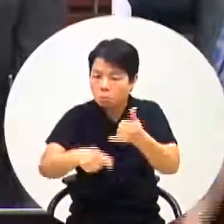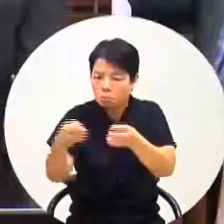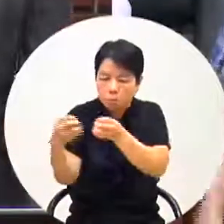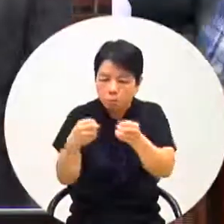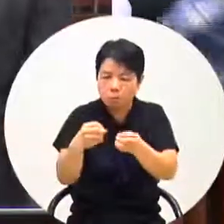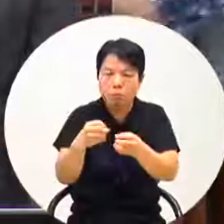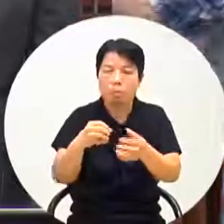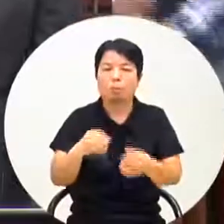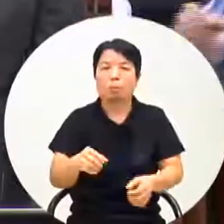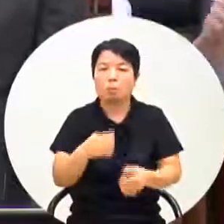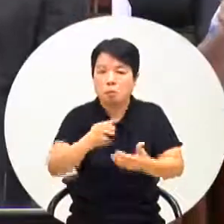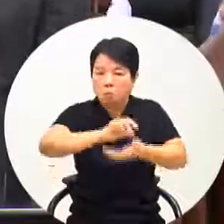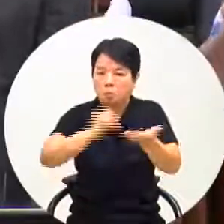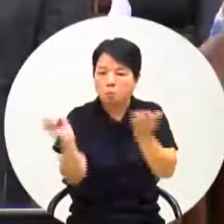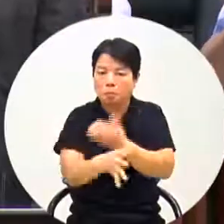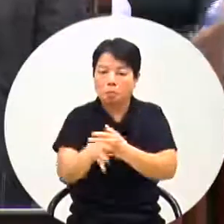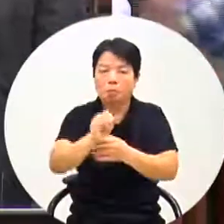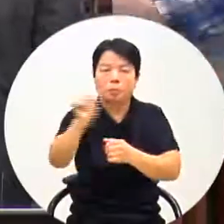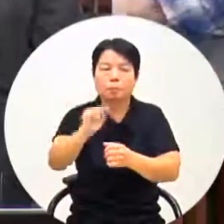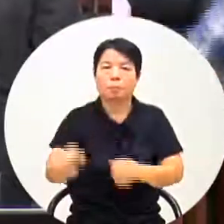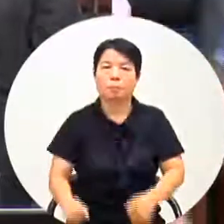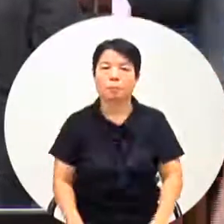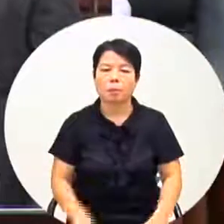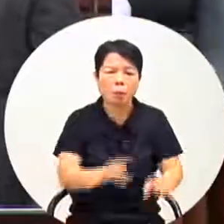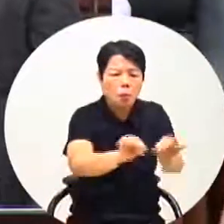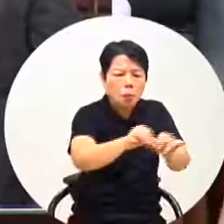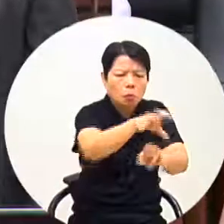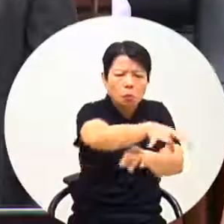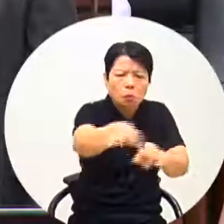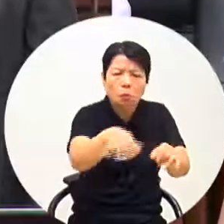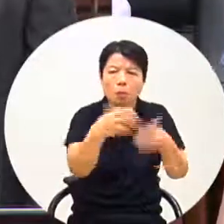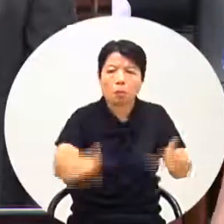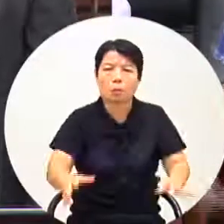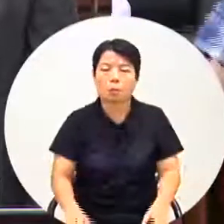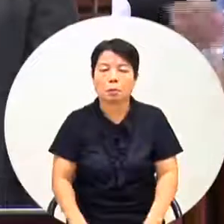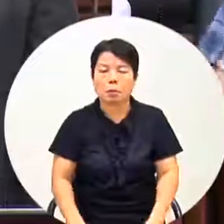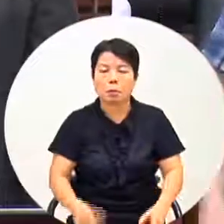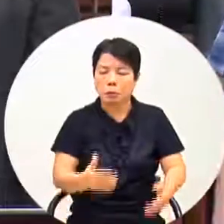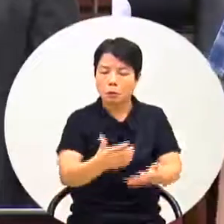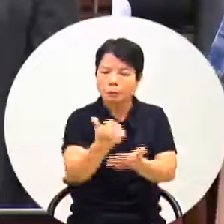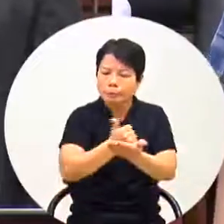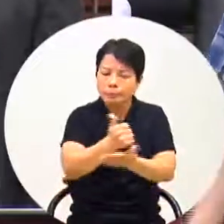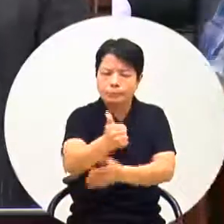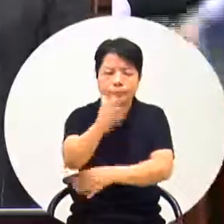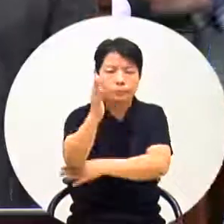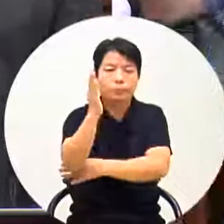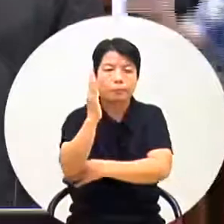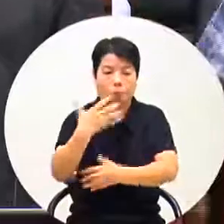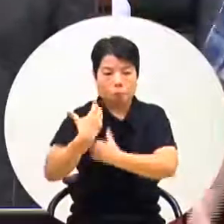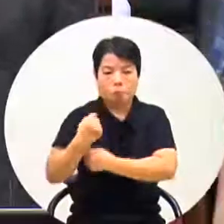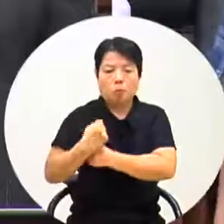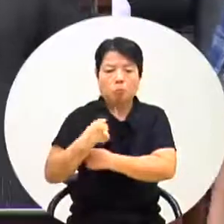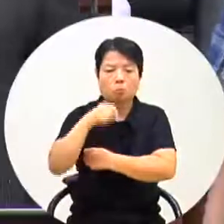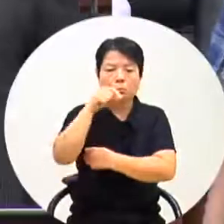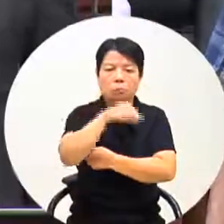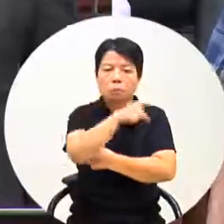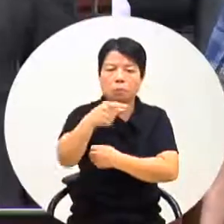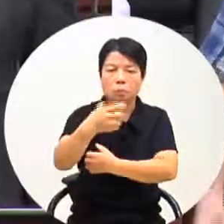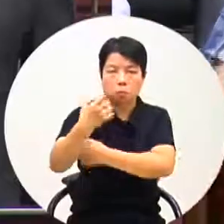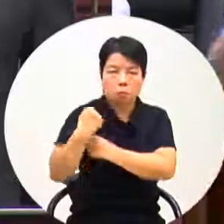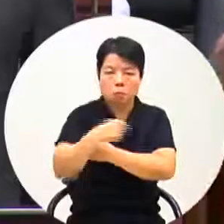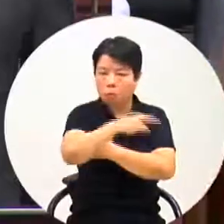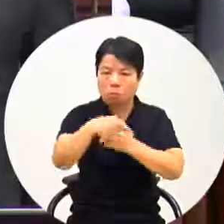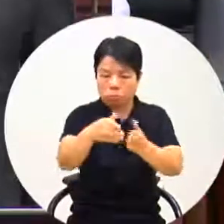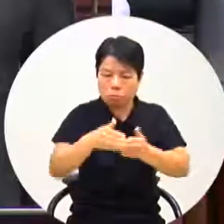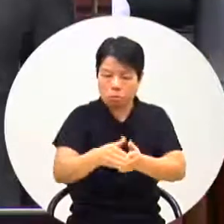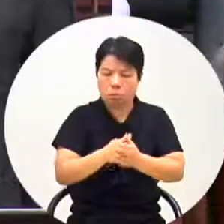的。我想那个土地那么多，怎么找？请军方就好好配合嘛。我想也不是哈，好不好？他都是要跟我们要而已，我们都在